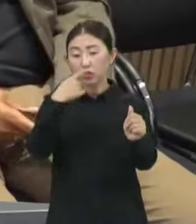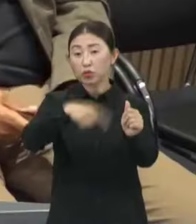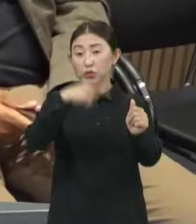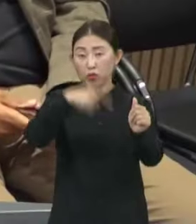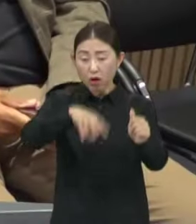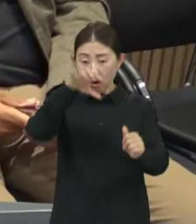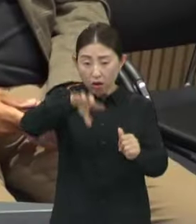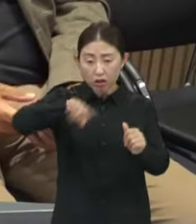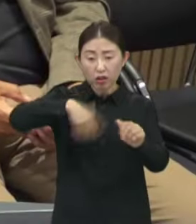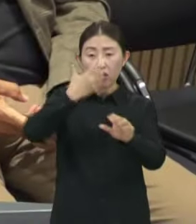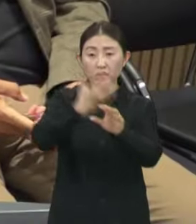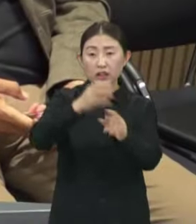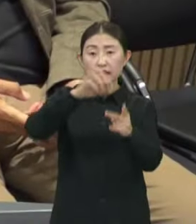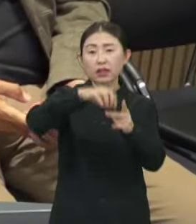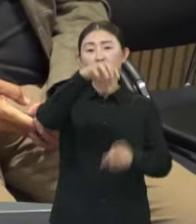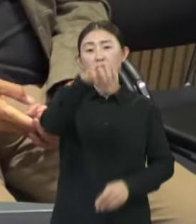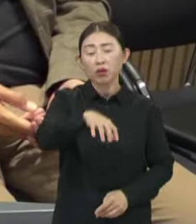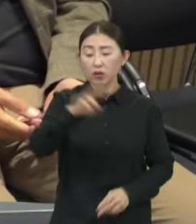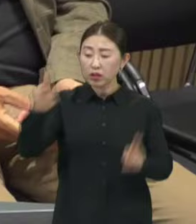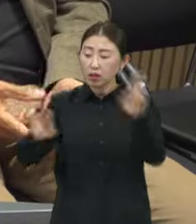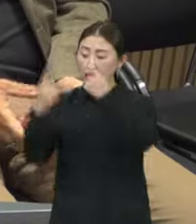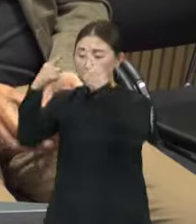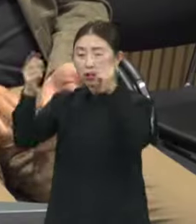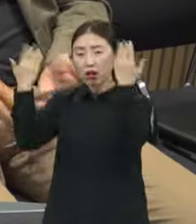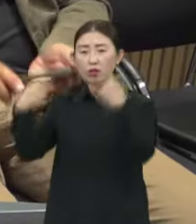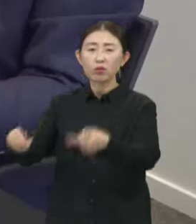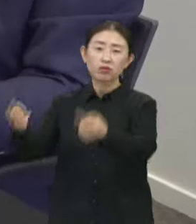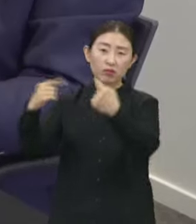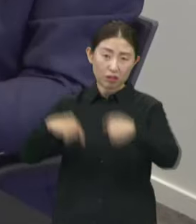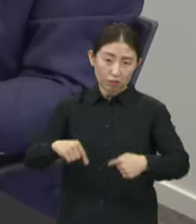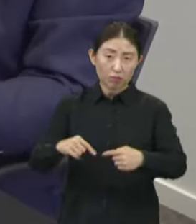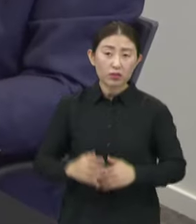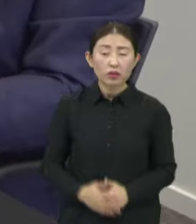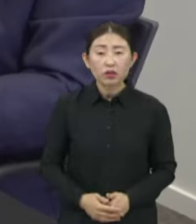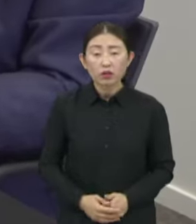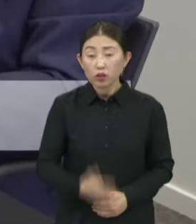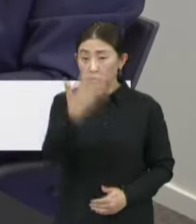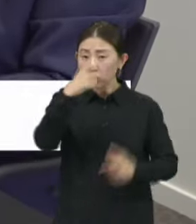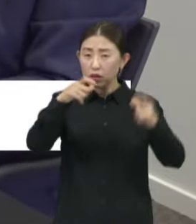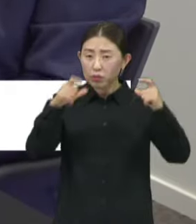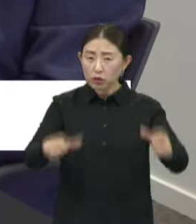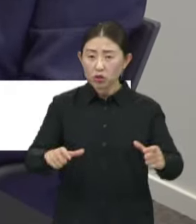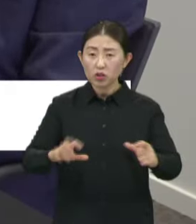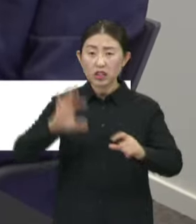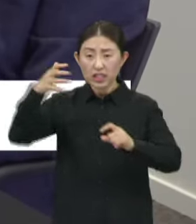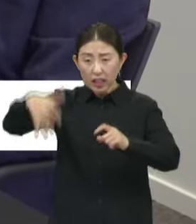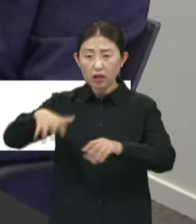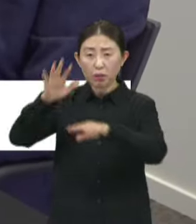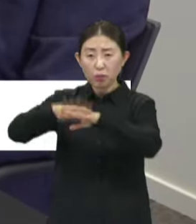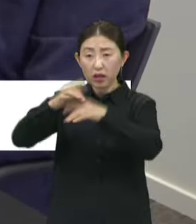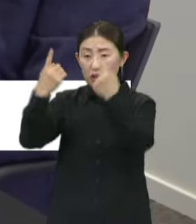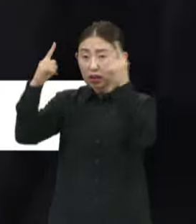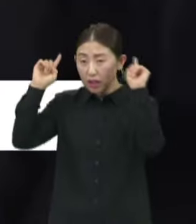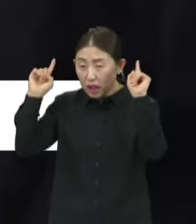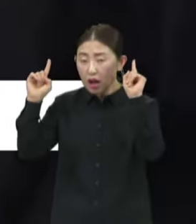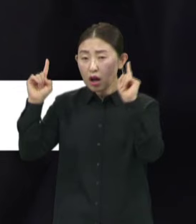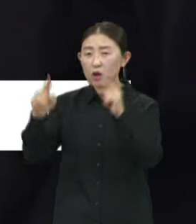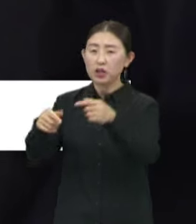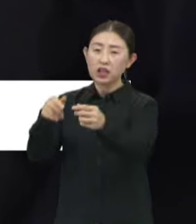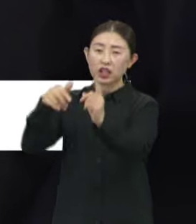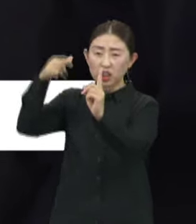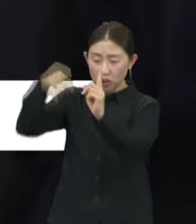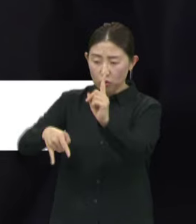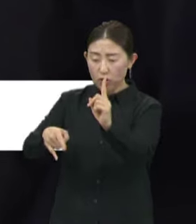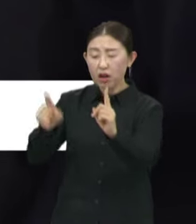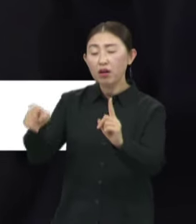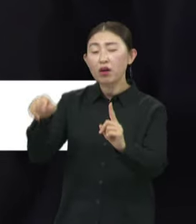스마트팜 혁신센터에도 네덜란드 대학이 참여합니다. 충남도는 세계 1위 농업기술대학인 와게닝겐 대학과